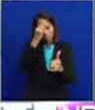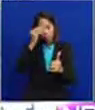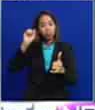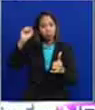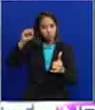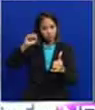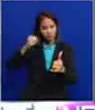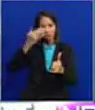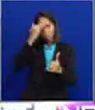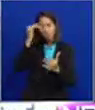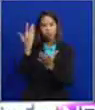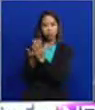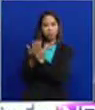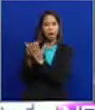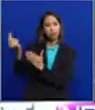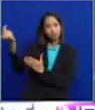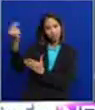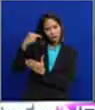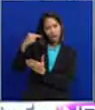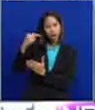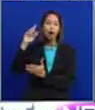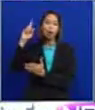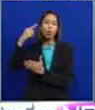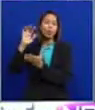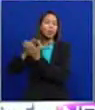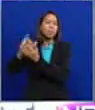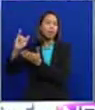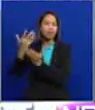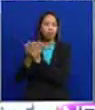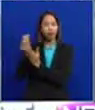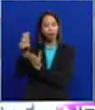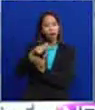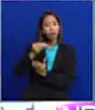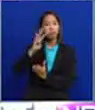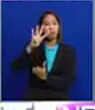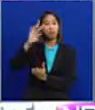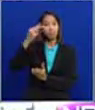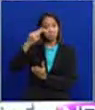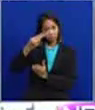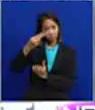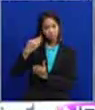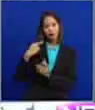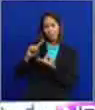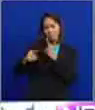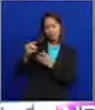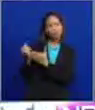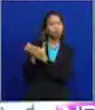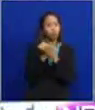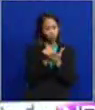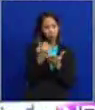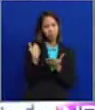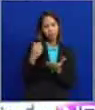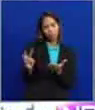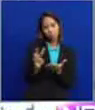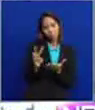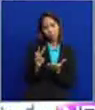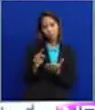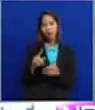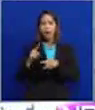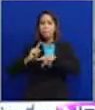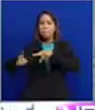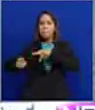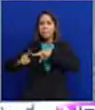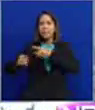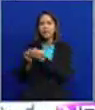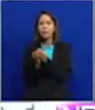โดยได้รับเงินค่าจ้างวานจากนางสาวภราดีเป็นเงิน 40,000 บาทและมีนายสราวุธเป็นผู้ร่วมกระทำผิดโดยใช้มีดทำครัวลง